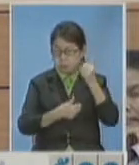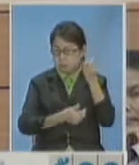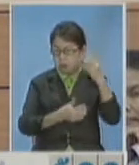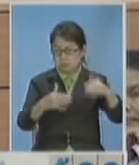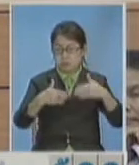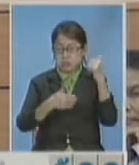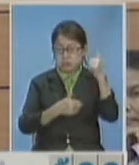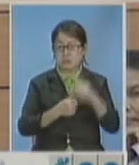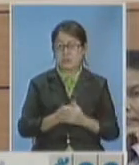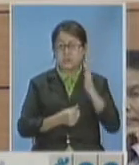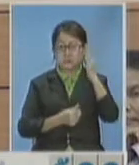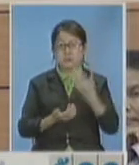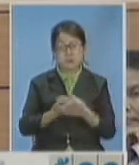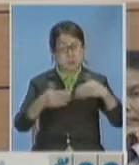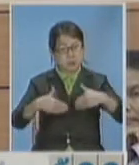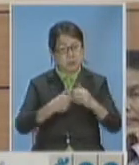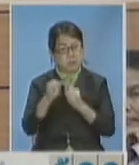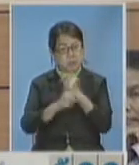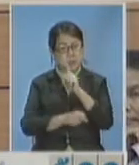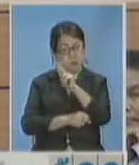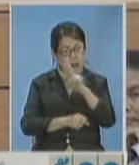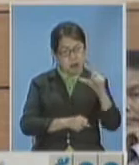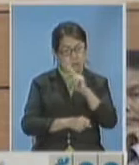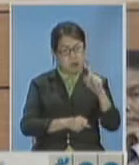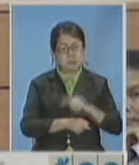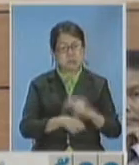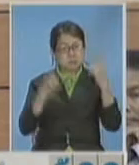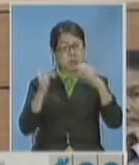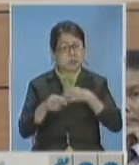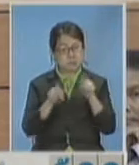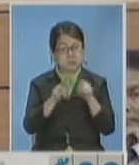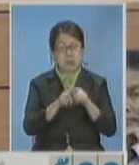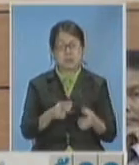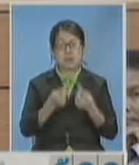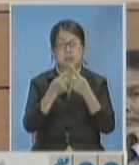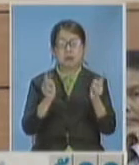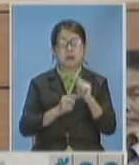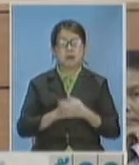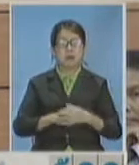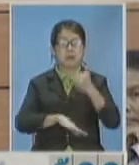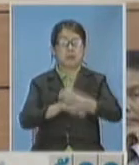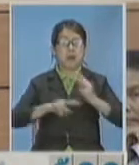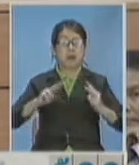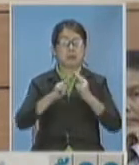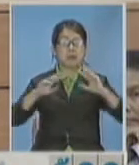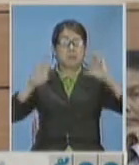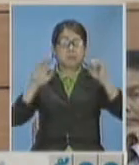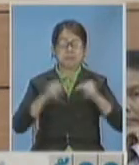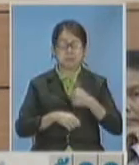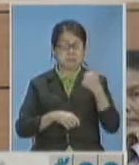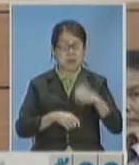าลและจะได้เงินไม่ต่ำกว่า2ล้านล้านตามที่ท่านนายกต้องการแต่รัฐมนตรีในรัฐบาลชุดนี้ไม่